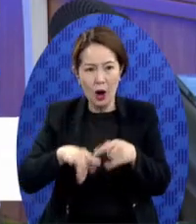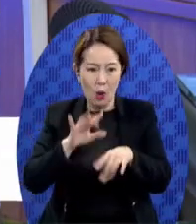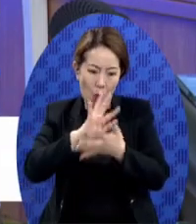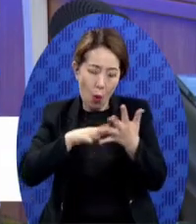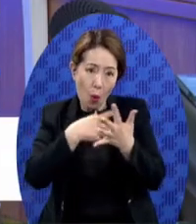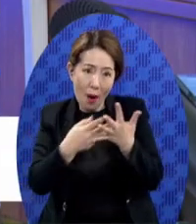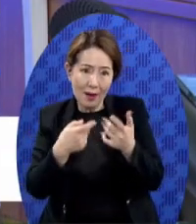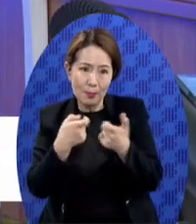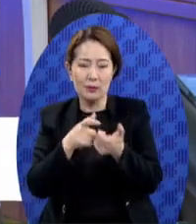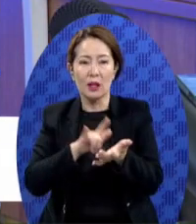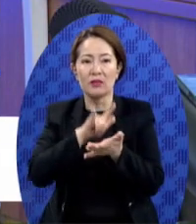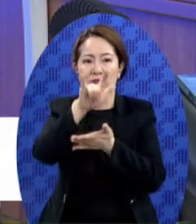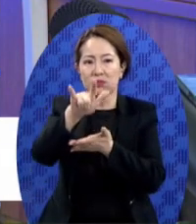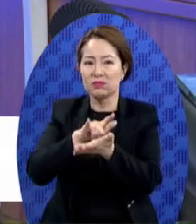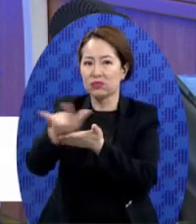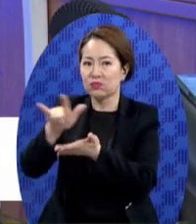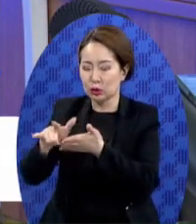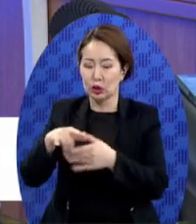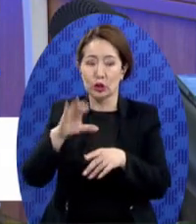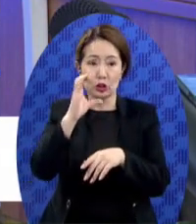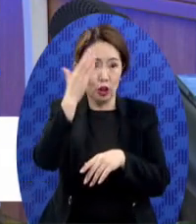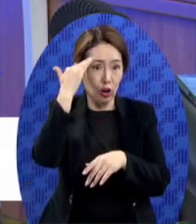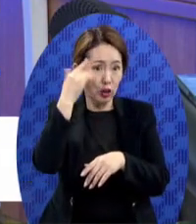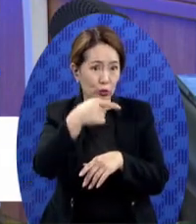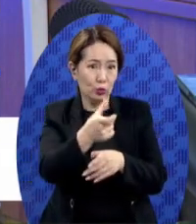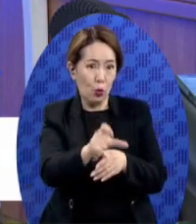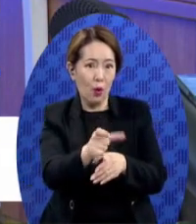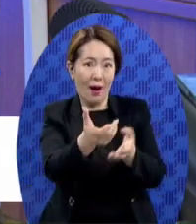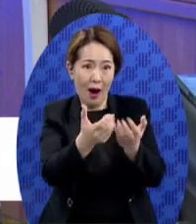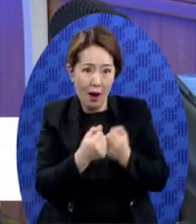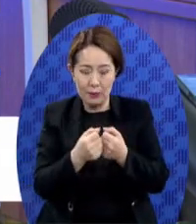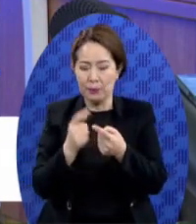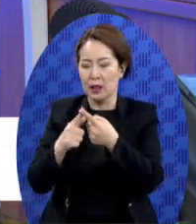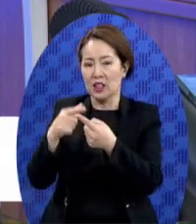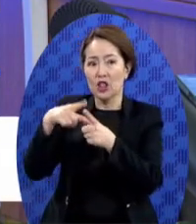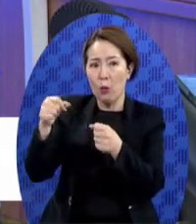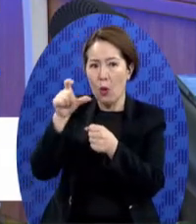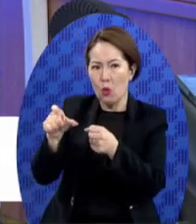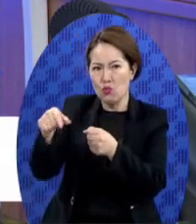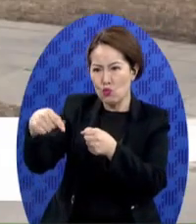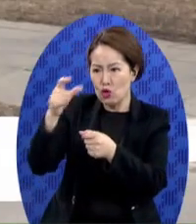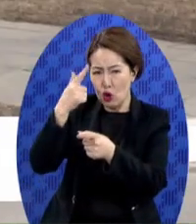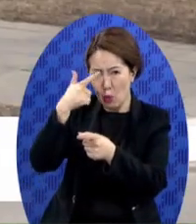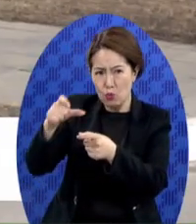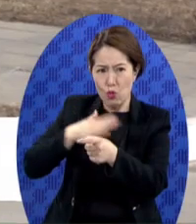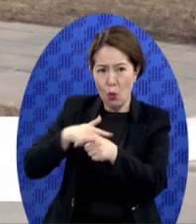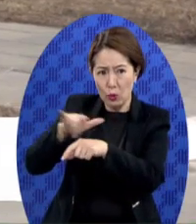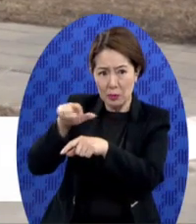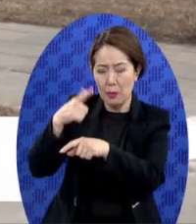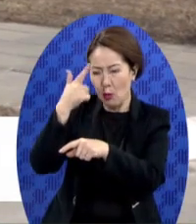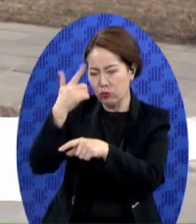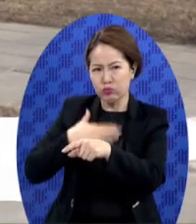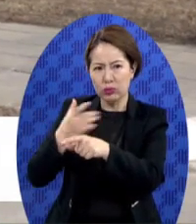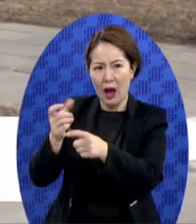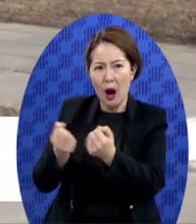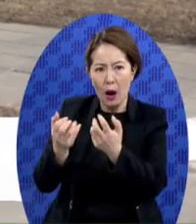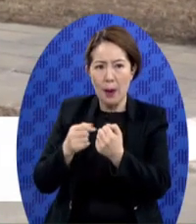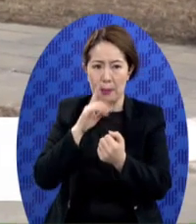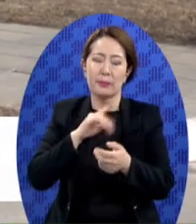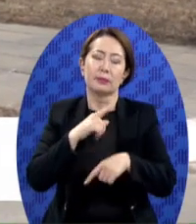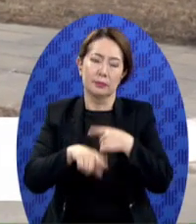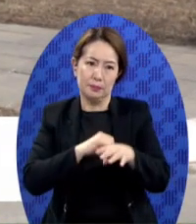Японоос иргэдэд татаж авна. За энэ иргэдэд татаж авах бэлтгэл ажлын хүрээнд байраа сонгох гэдэг ажлууд хийгдэж байна. Өнөө өглөөний тэг 6